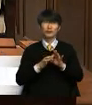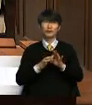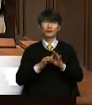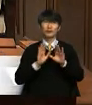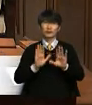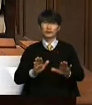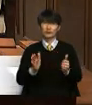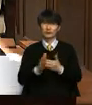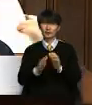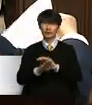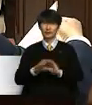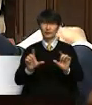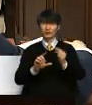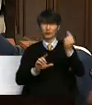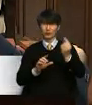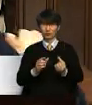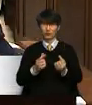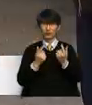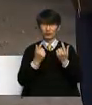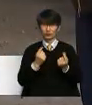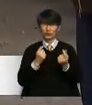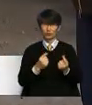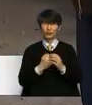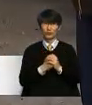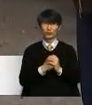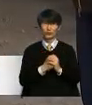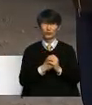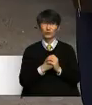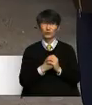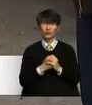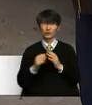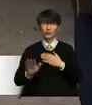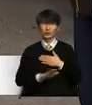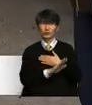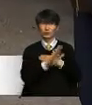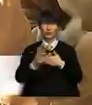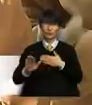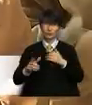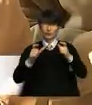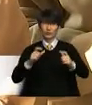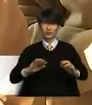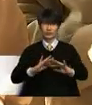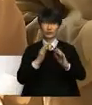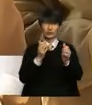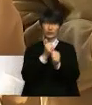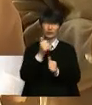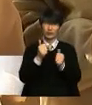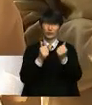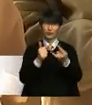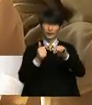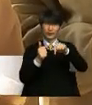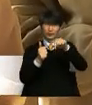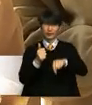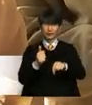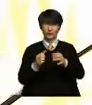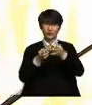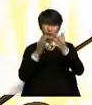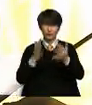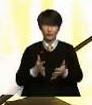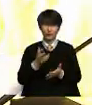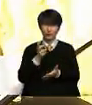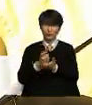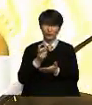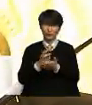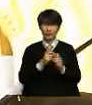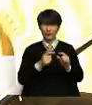지난번 이번까지는 잘 지낸 것 같고 우리 도시건설위원회에서는 그동안 조례나